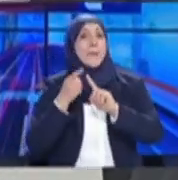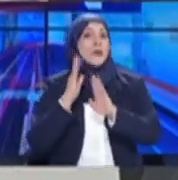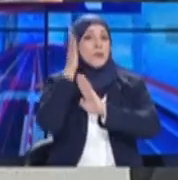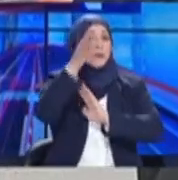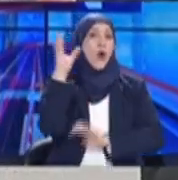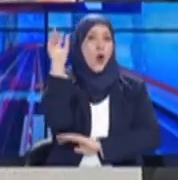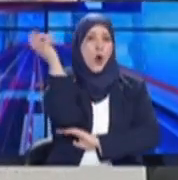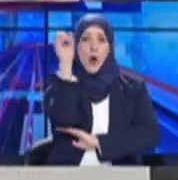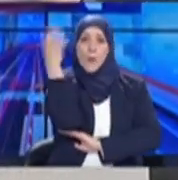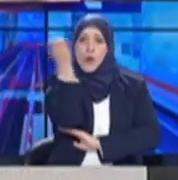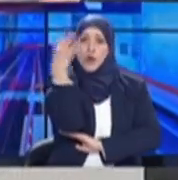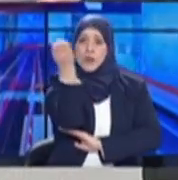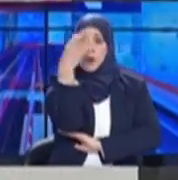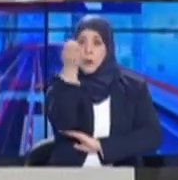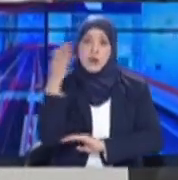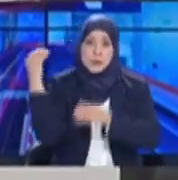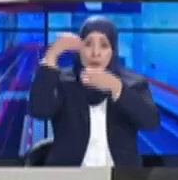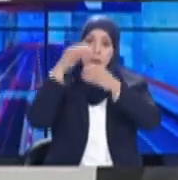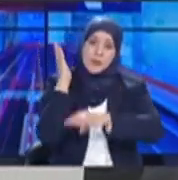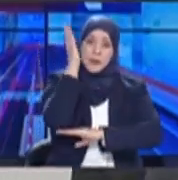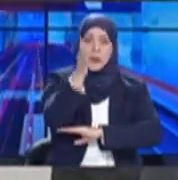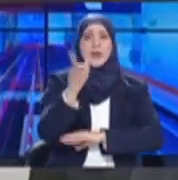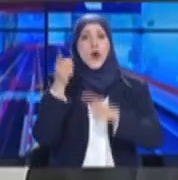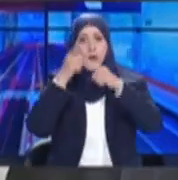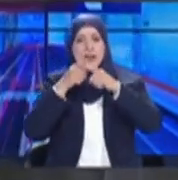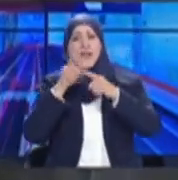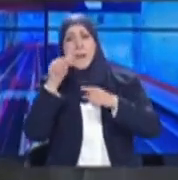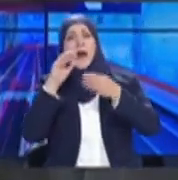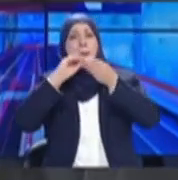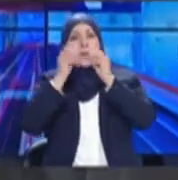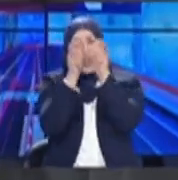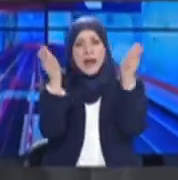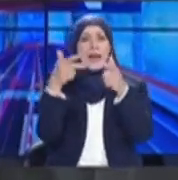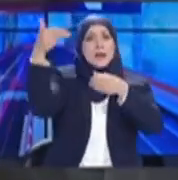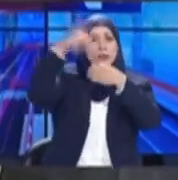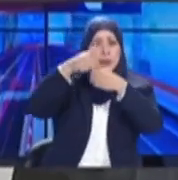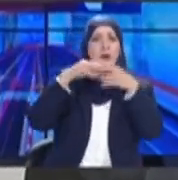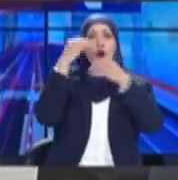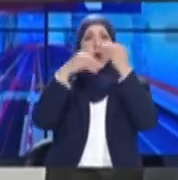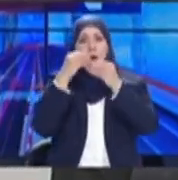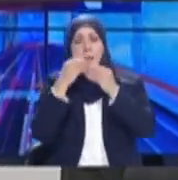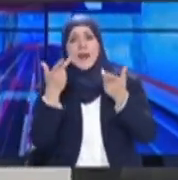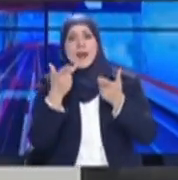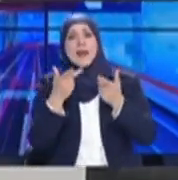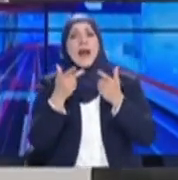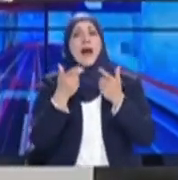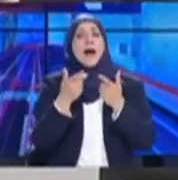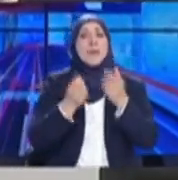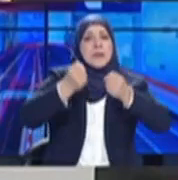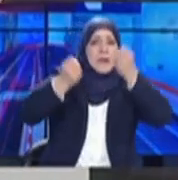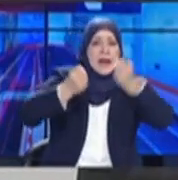المتاحه كذلك بالنسبه الشاحنات التزويد وشركات التزويد كيف كيف قاعدين سهل ولا في المهم متاحه وقاعدين